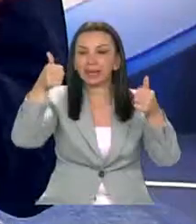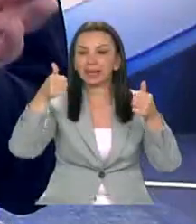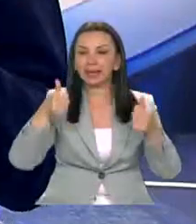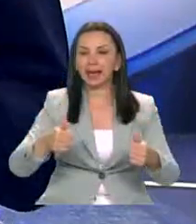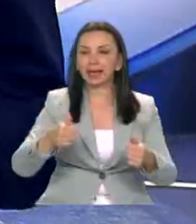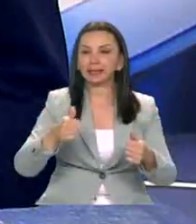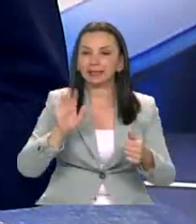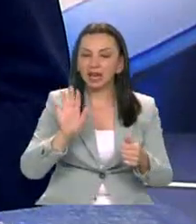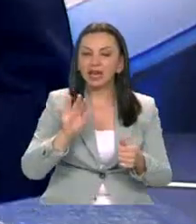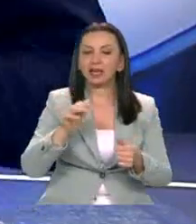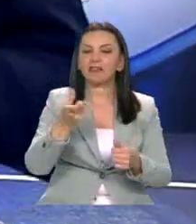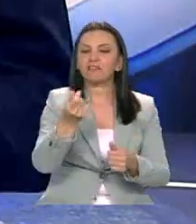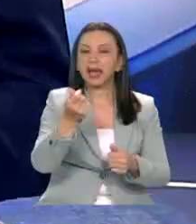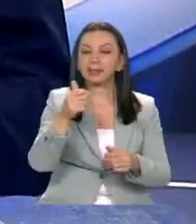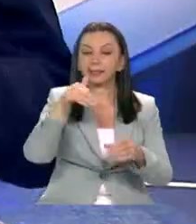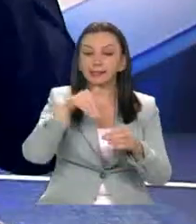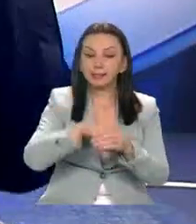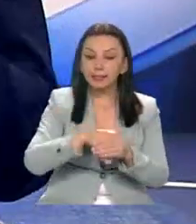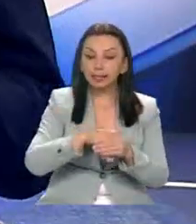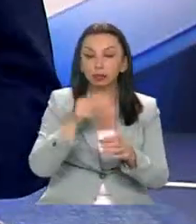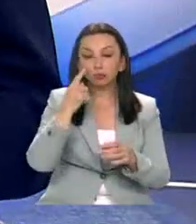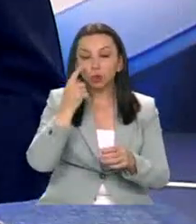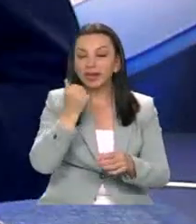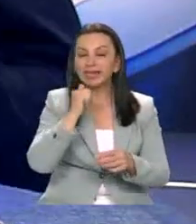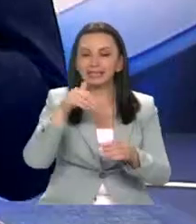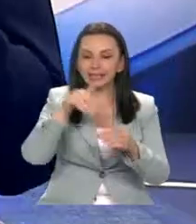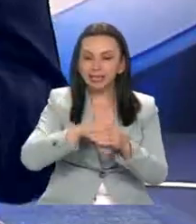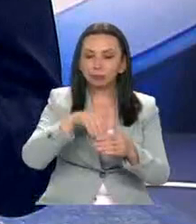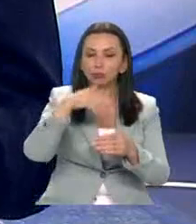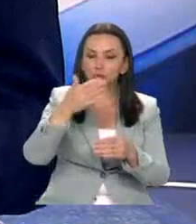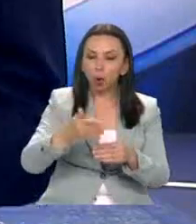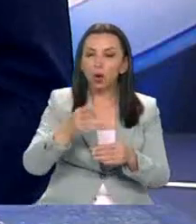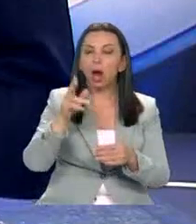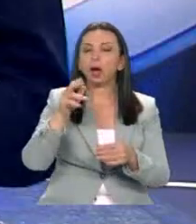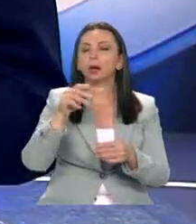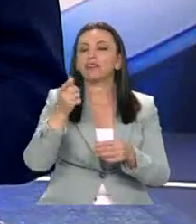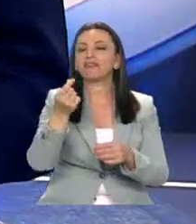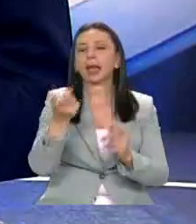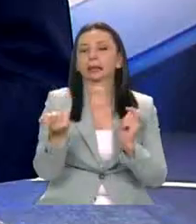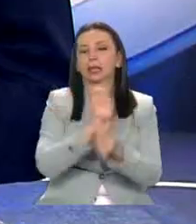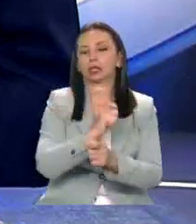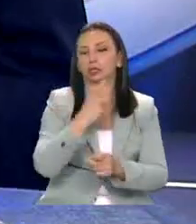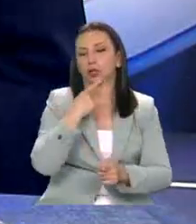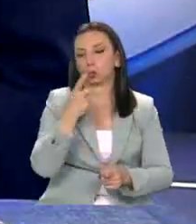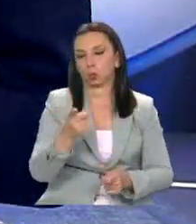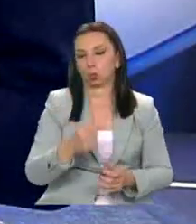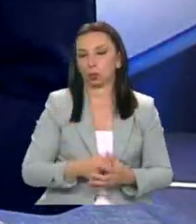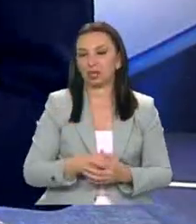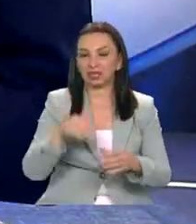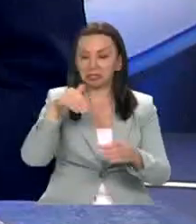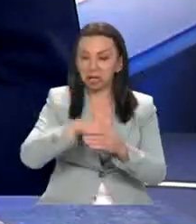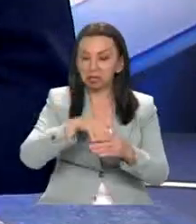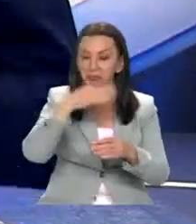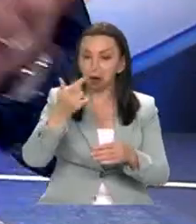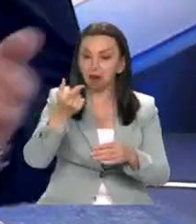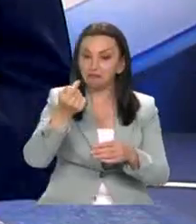fiyatlar seçime kadar geçerli. Seçim öncesi son fırsat gibi ibareler ekleyerek sanki seçim sonrasında fiyatlar patlayacakmış